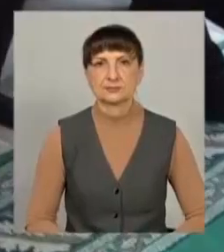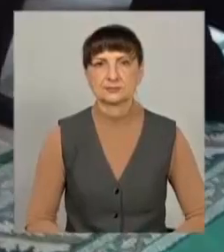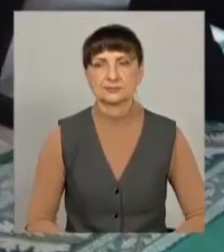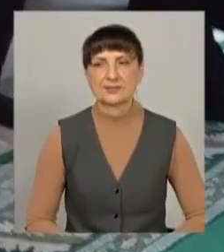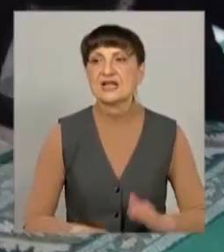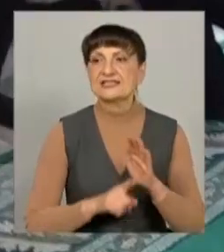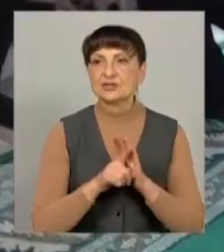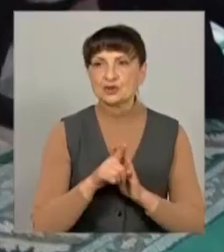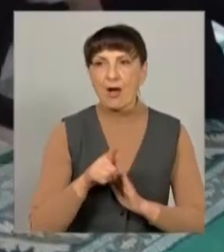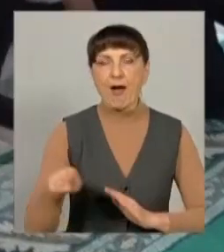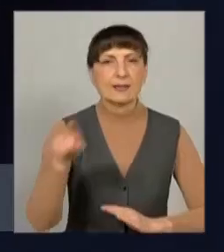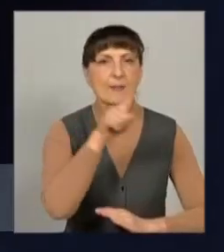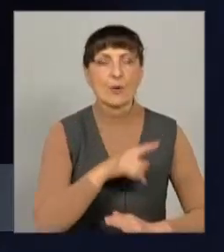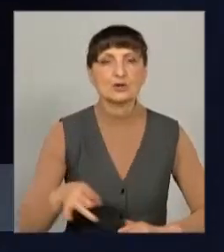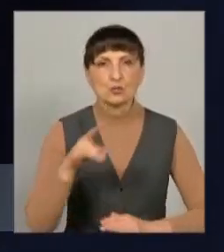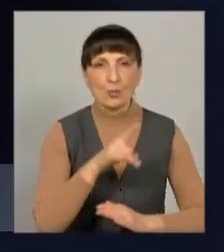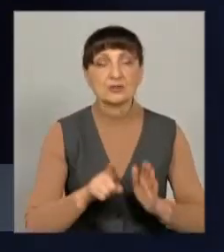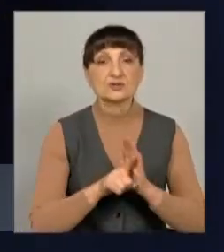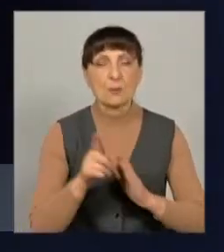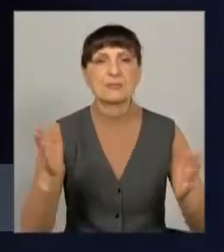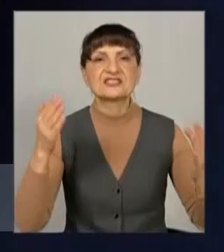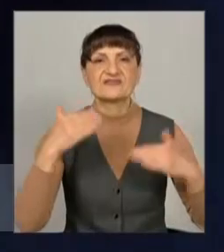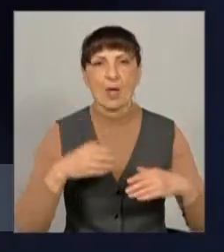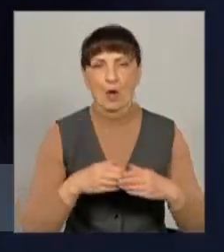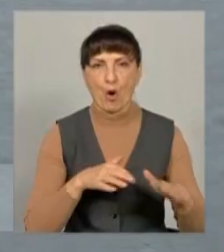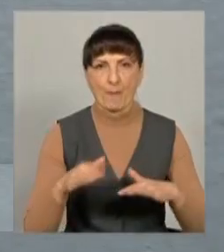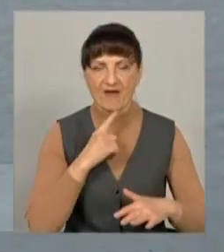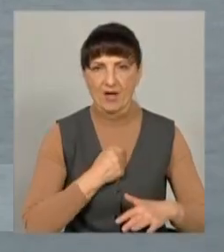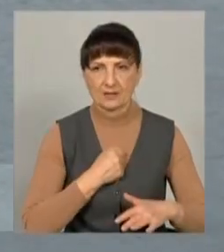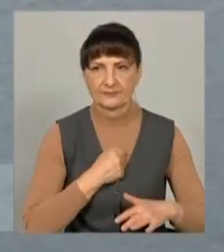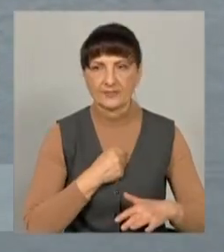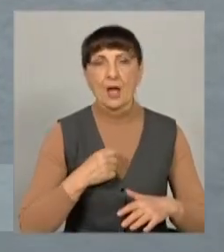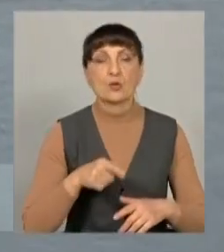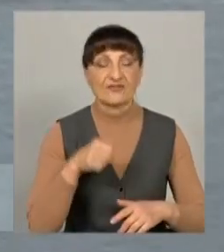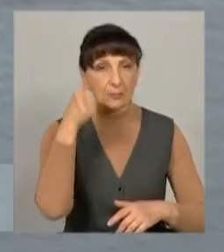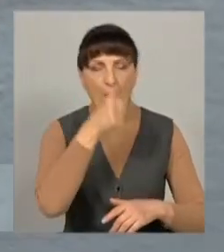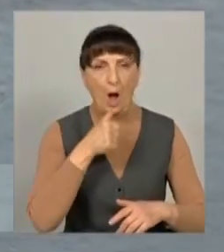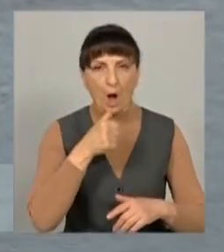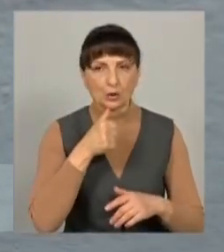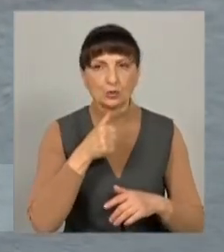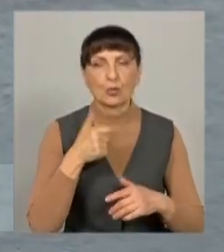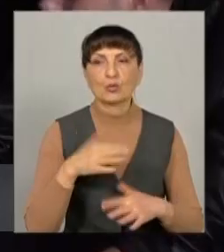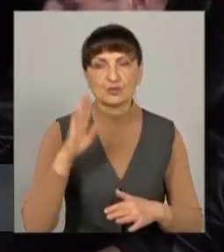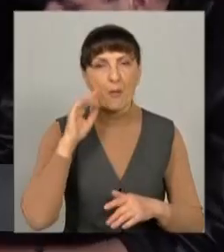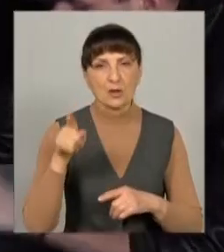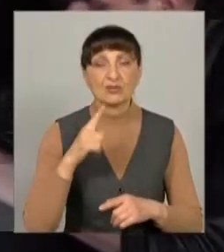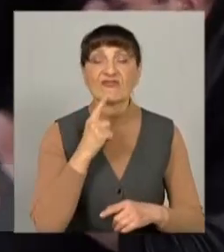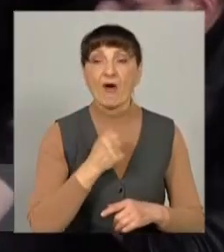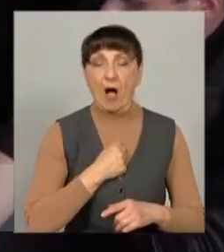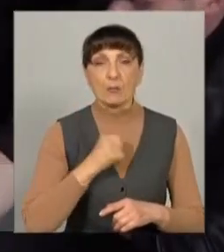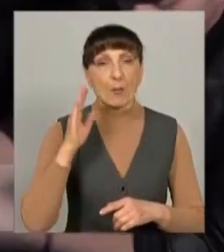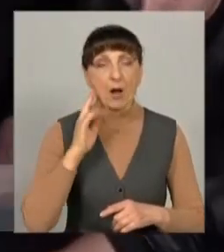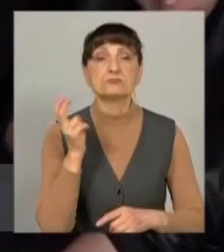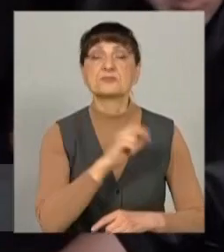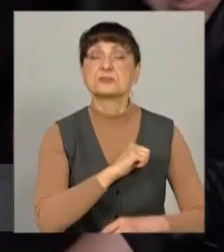С началом весны по всей республике стартовала призывная кампания. Один из новобранцев этого года – Салимжон Осмонов. В армию молодой человек